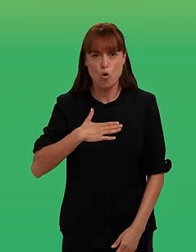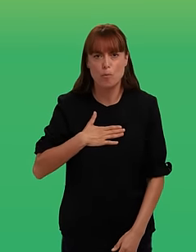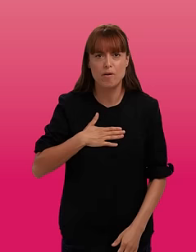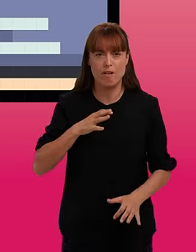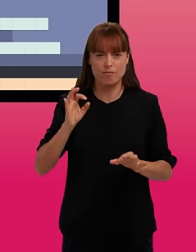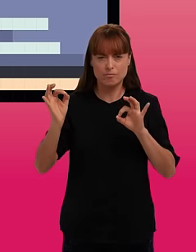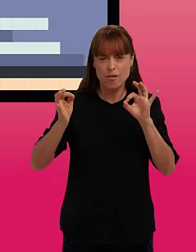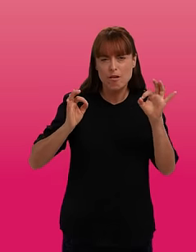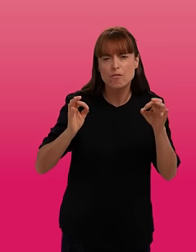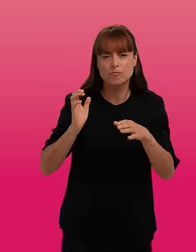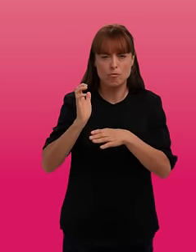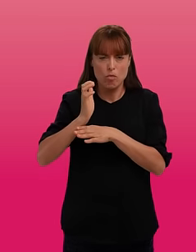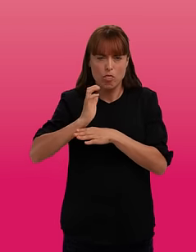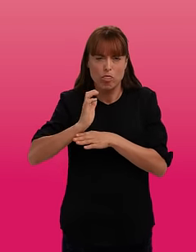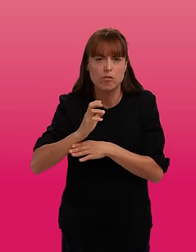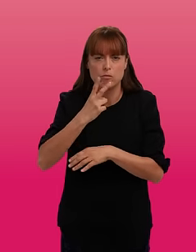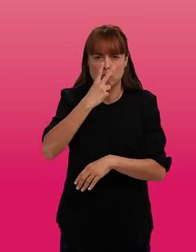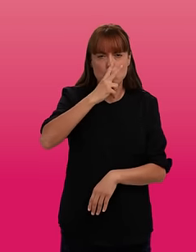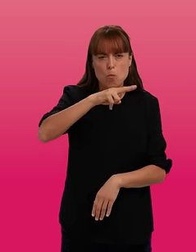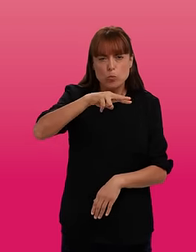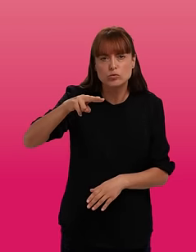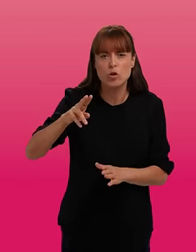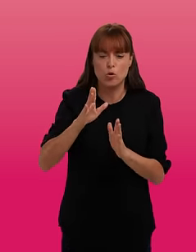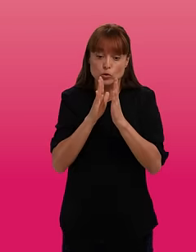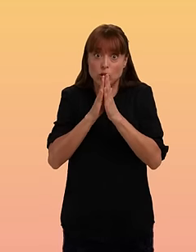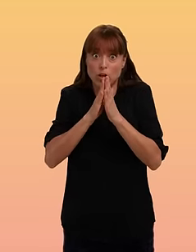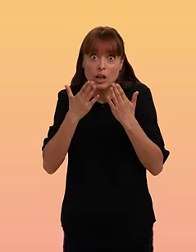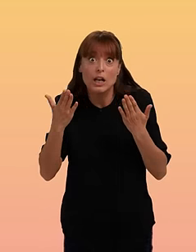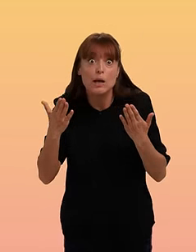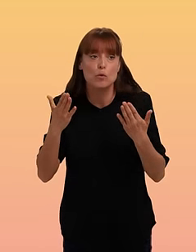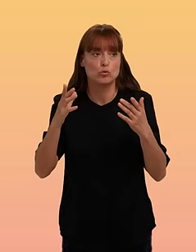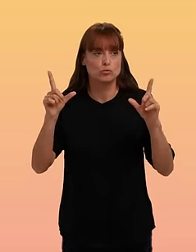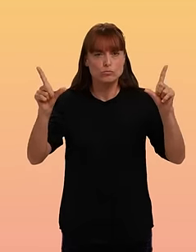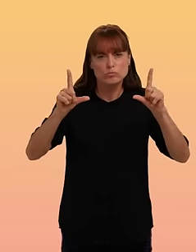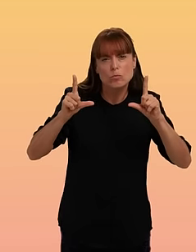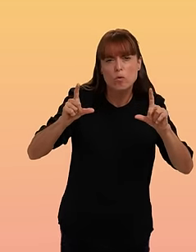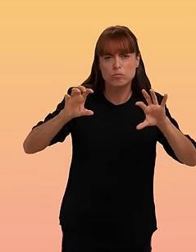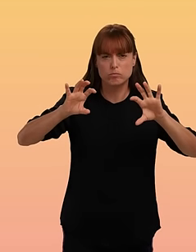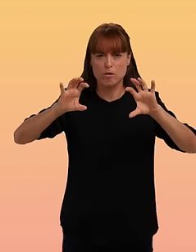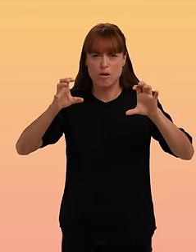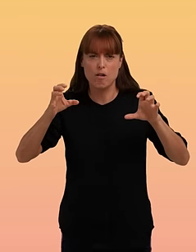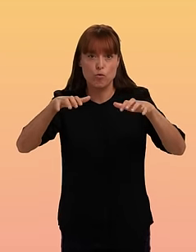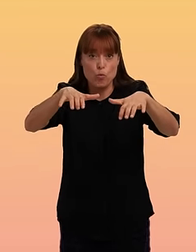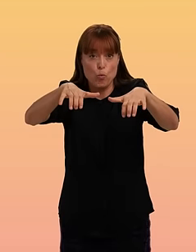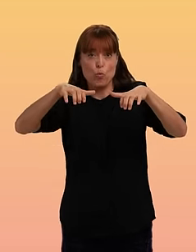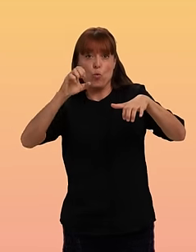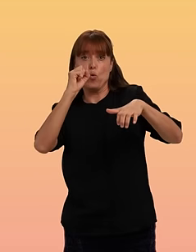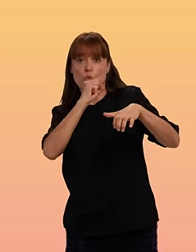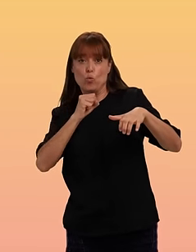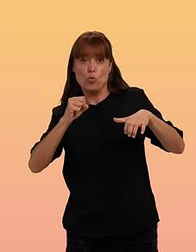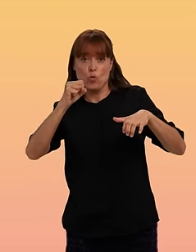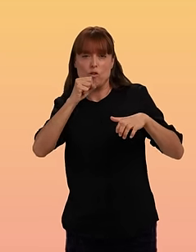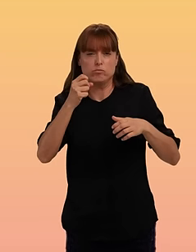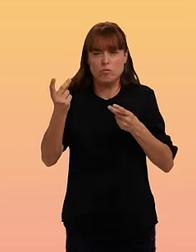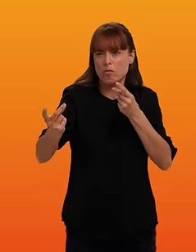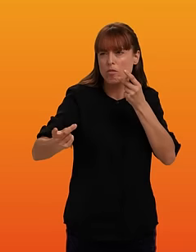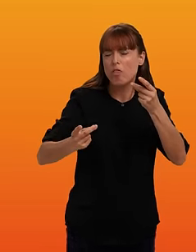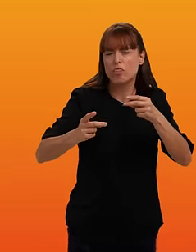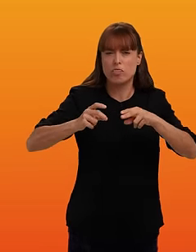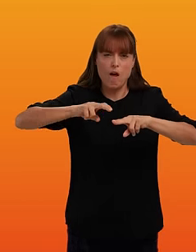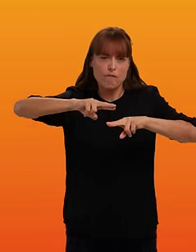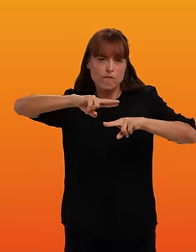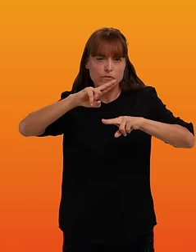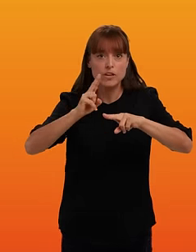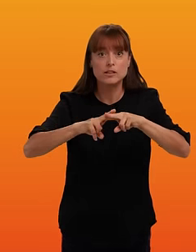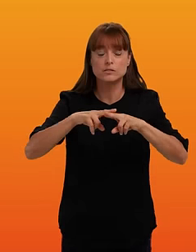museus, llibres, mitjans de comunicació, concerts, dansa, festivals, música,